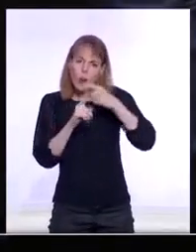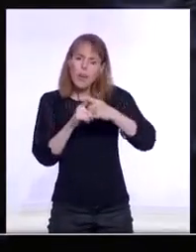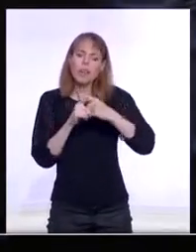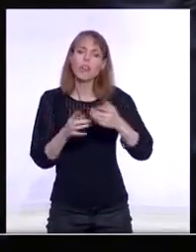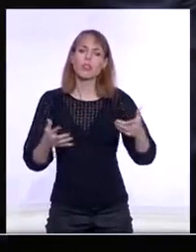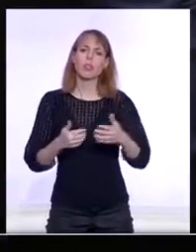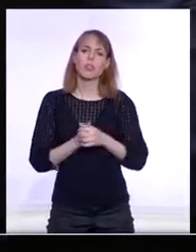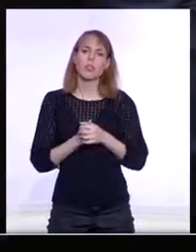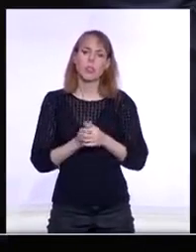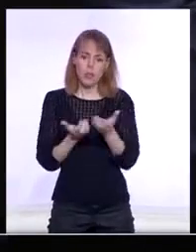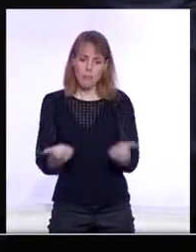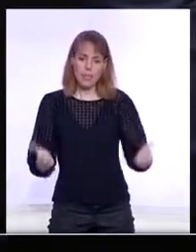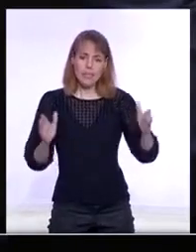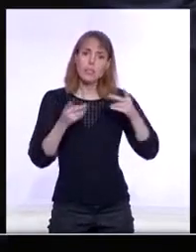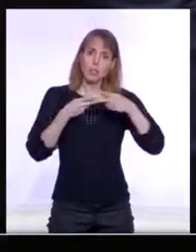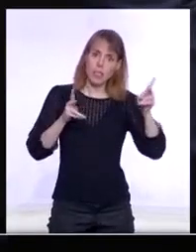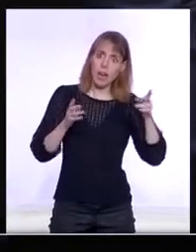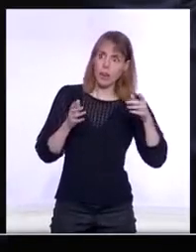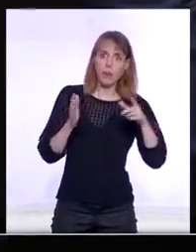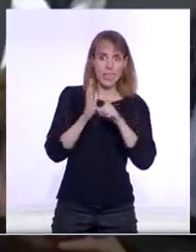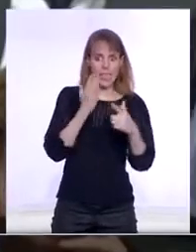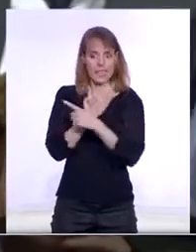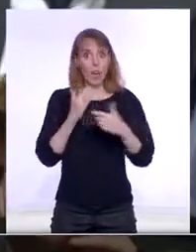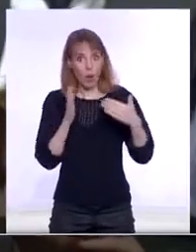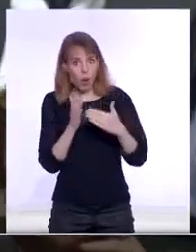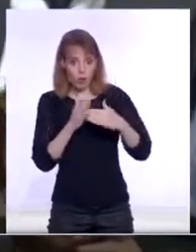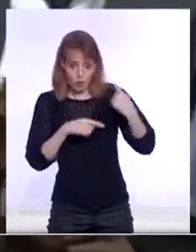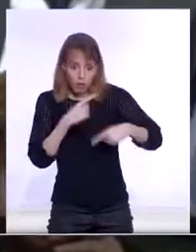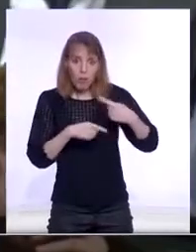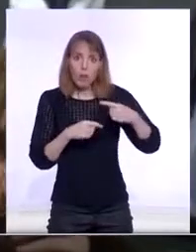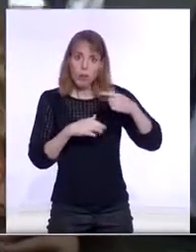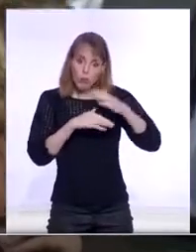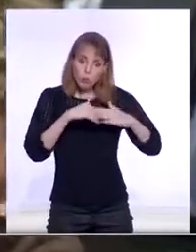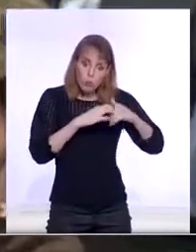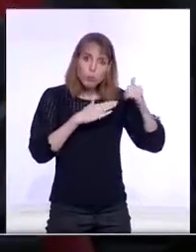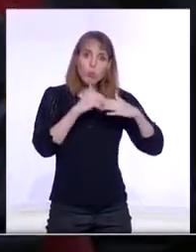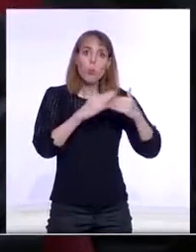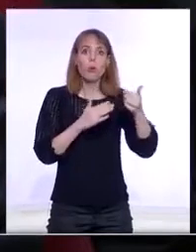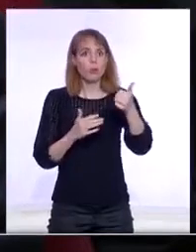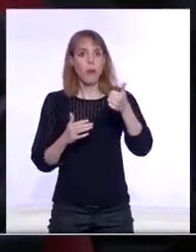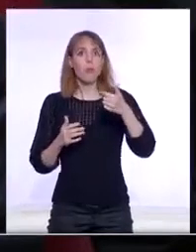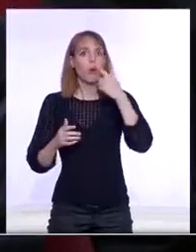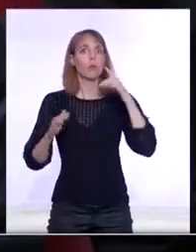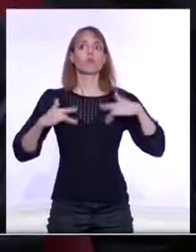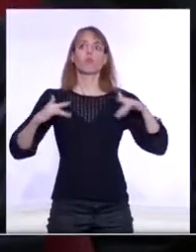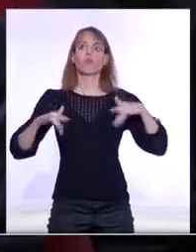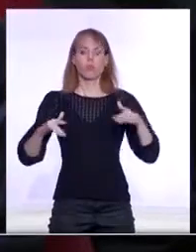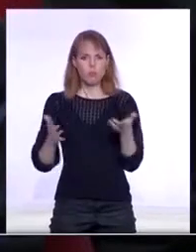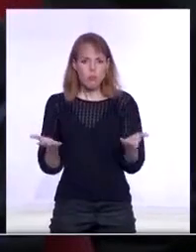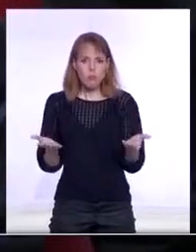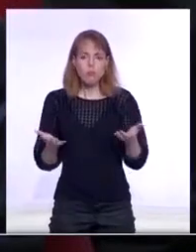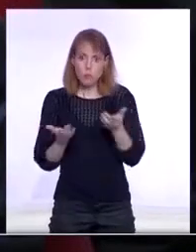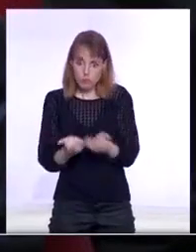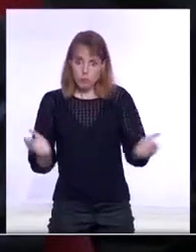de nombreuses bassines déclarées illégales sont toujours en construction. Et vous êtes incapable d'assumer votre responsabilité. Oui, la bassine